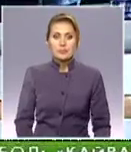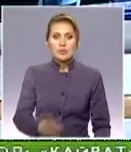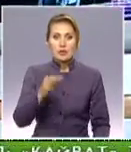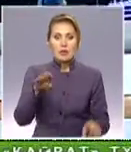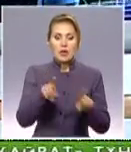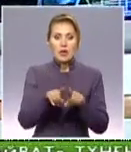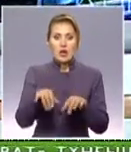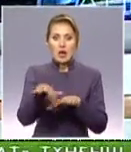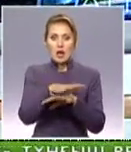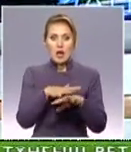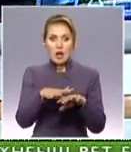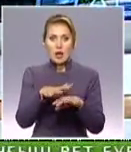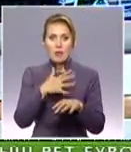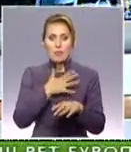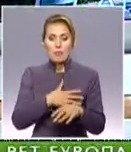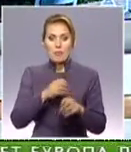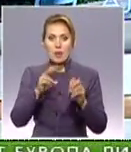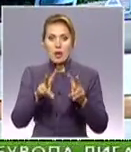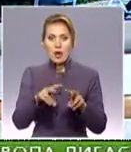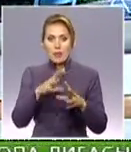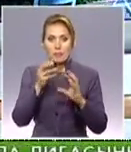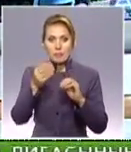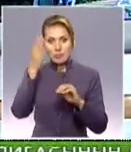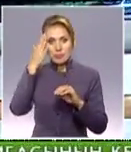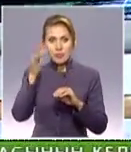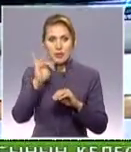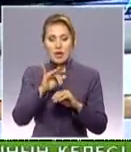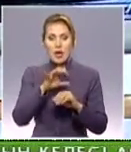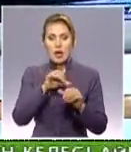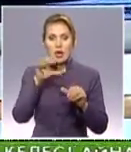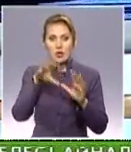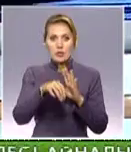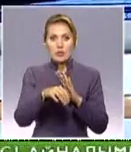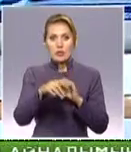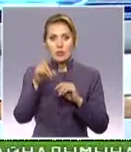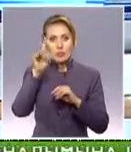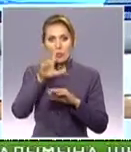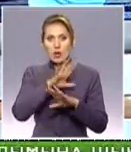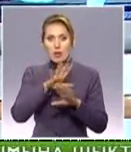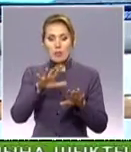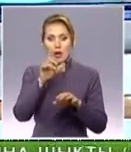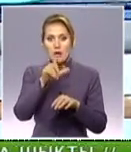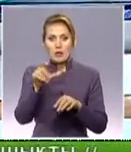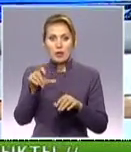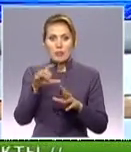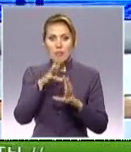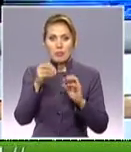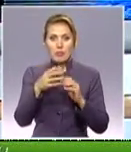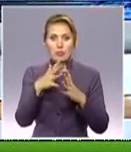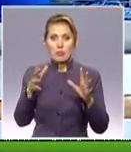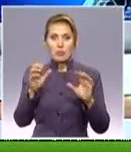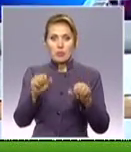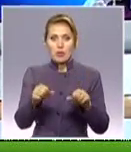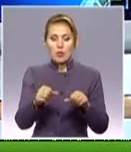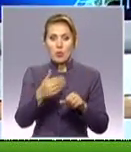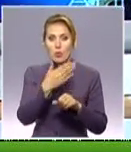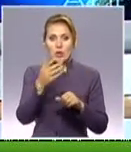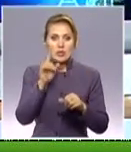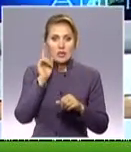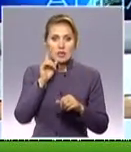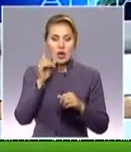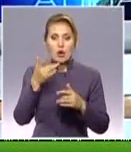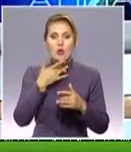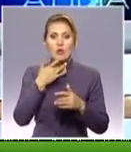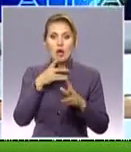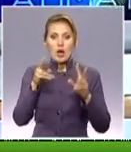Софисында жұрт ішінде жақұттар бар. Мамандары дара таланты бар, бірақ ел ішінде көпке таныла алмай жүрген дарындарға үлкен мүмкіндік жасады. Олар